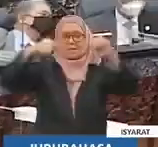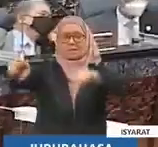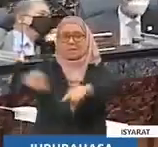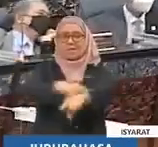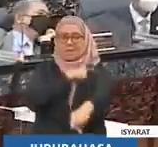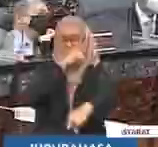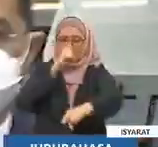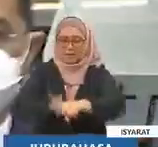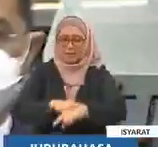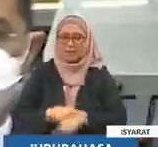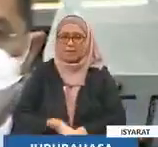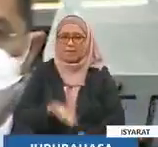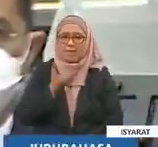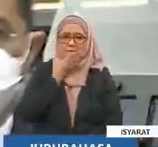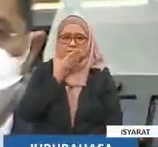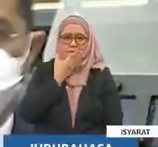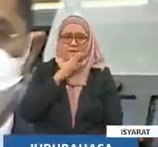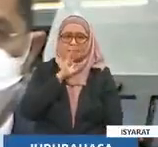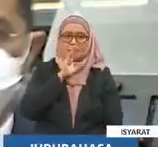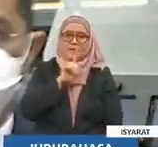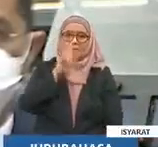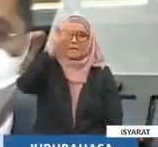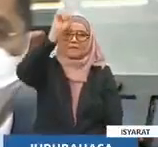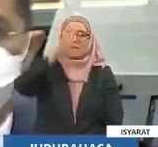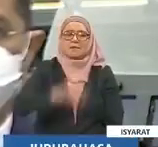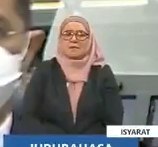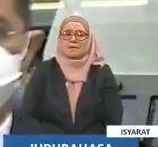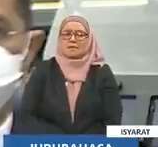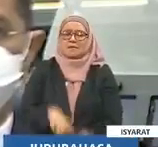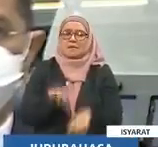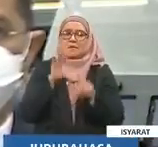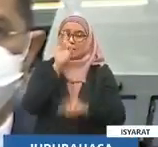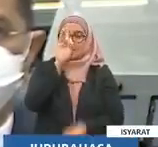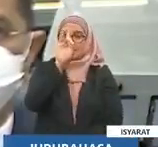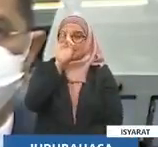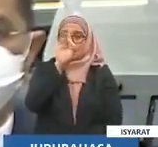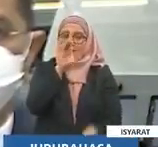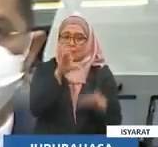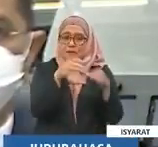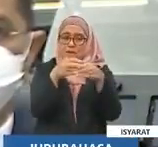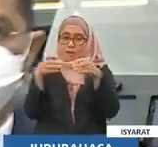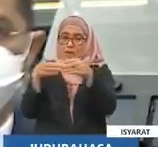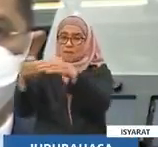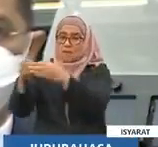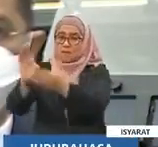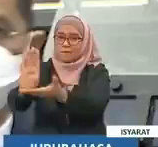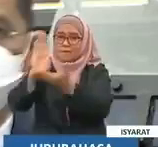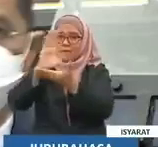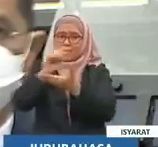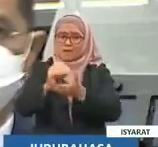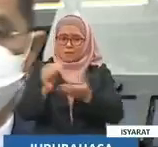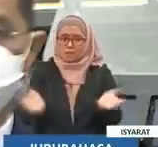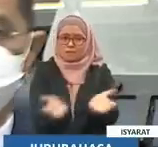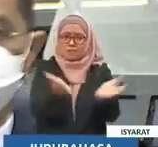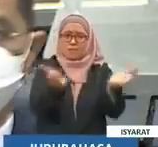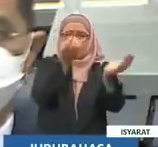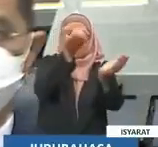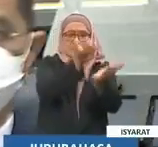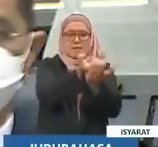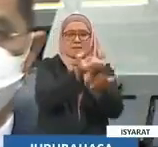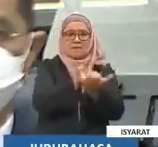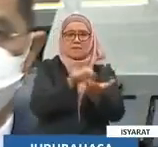alhamdulillah di sejumlah lapan peckish bantuan branded dan rangsangan ekonomi